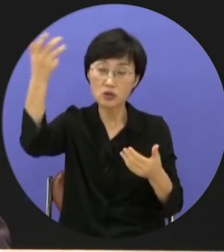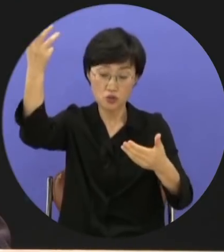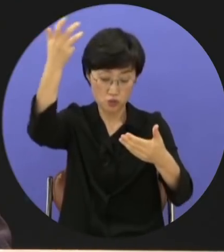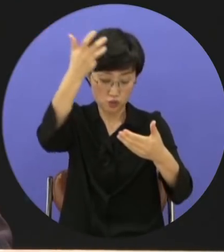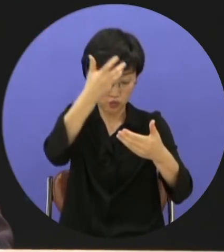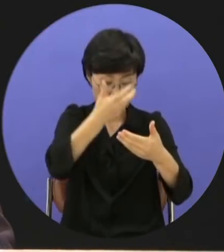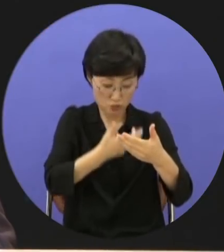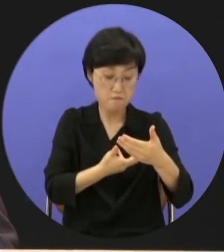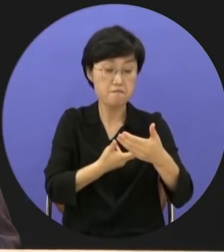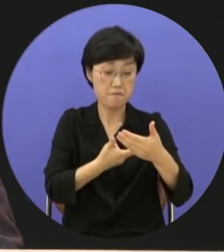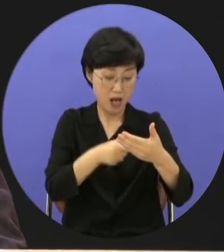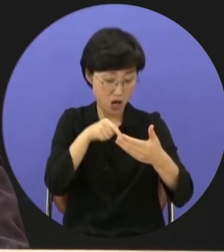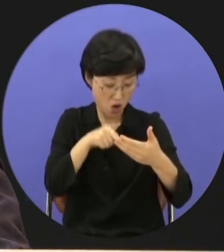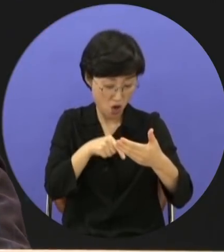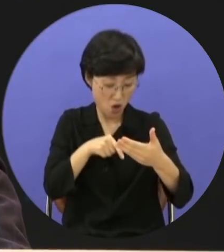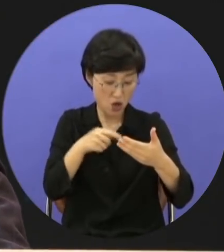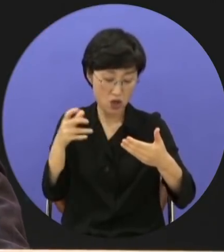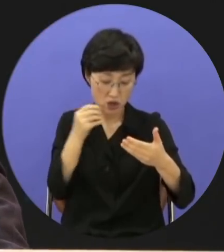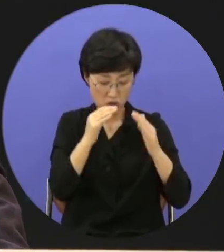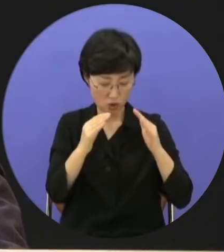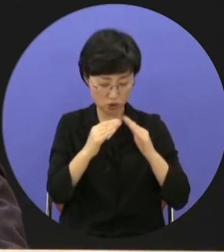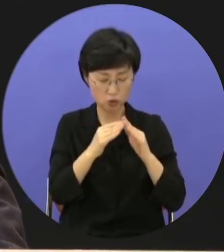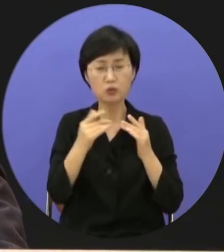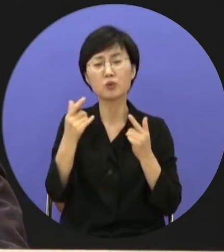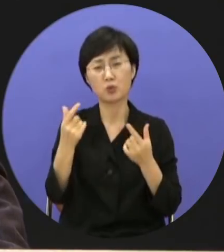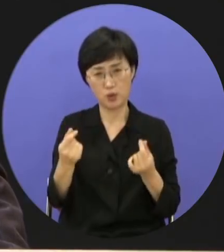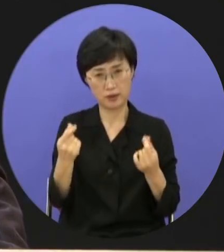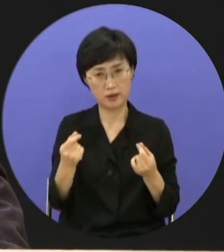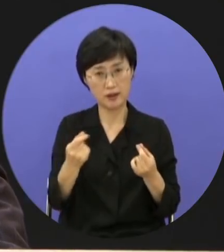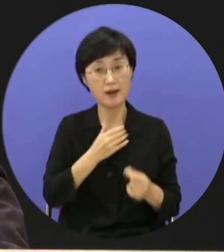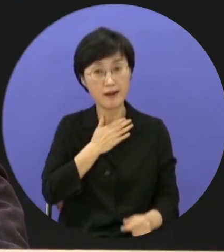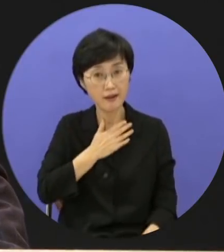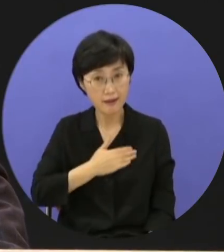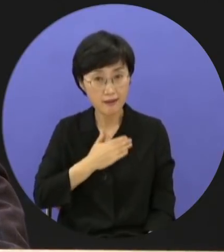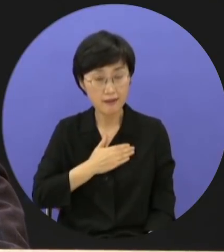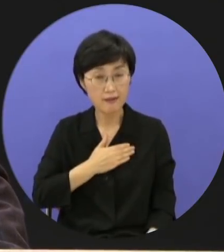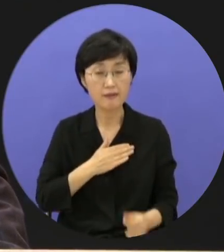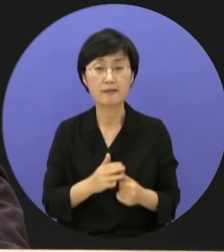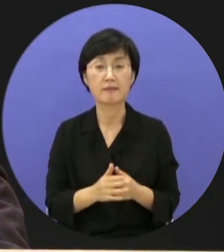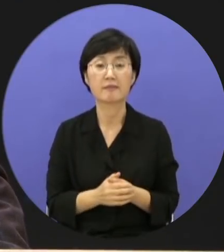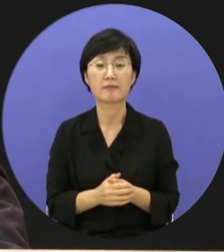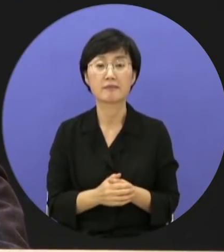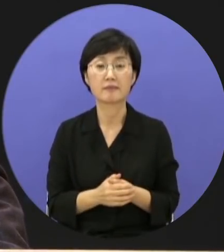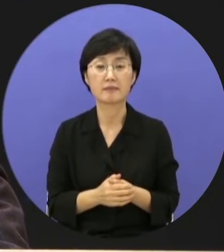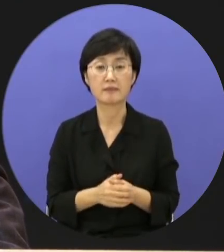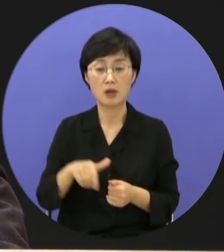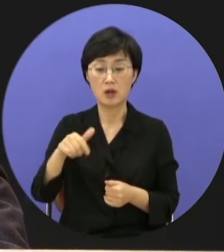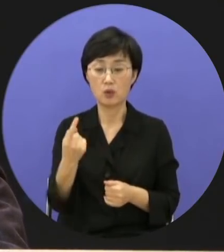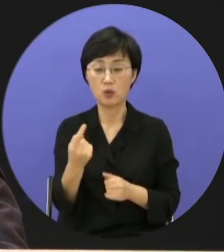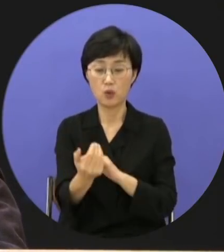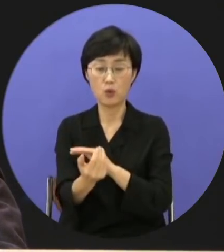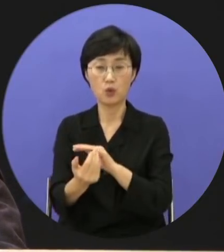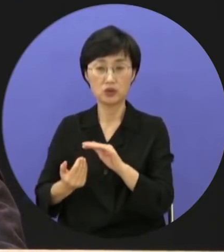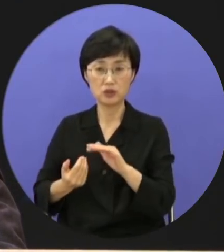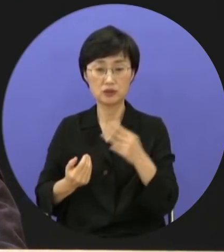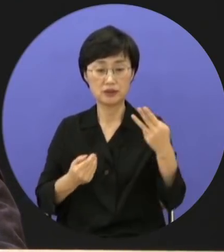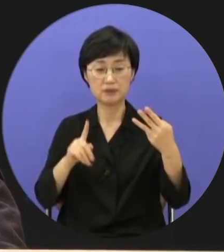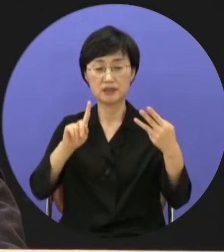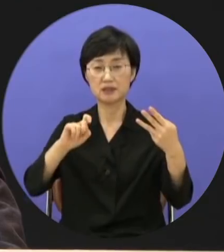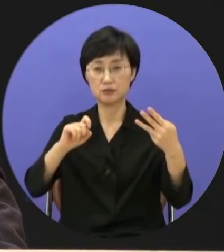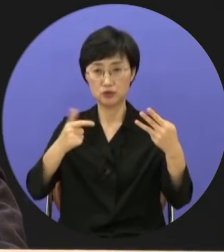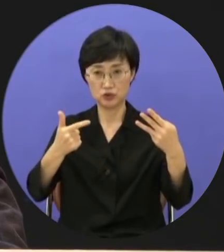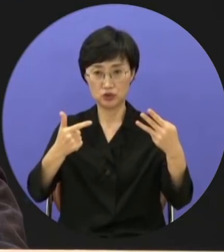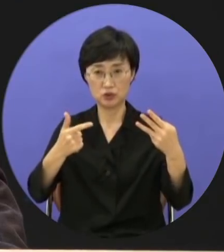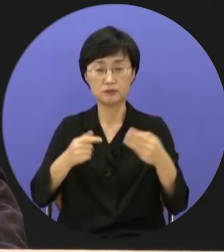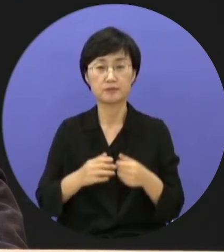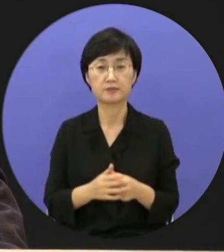Do you not know that you yourselves are the temple of God and that God's spirit dwells in you? 고린도전서 3장 16절이죠. That's 1